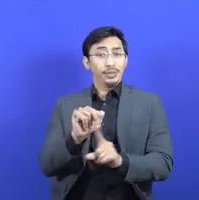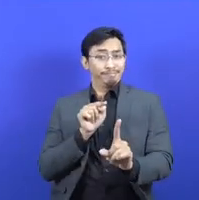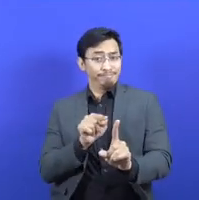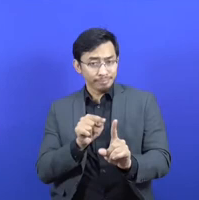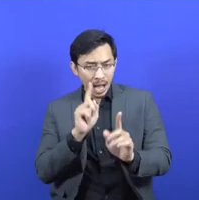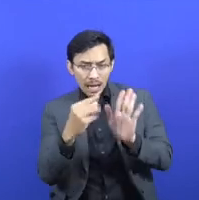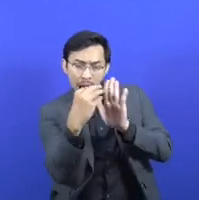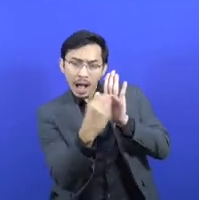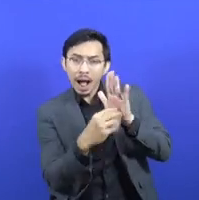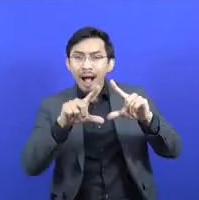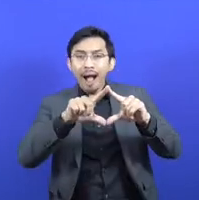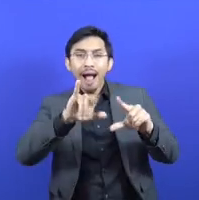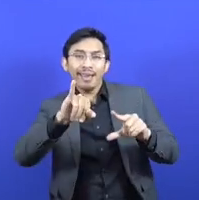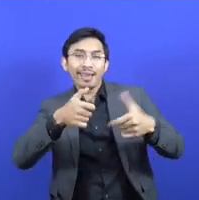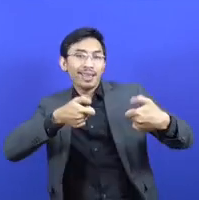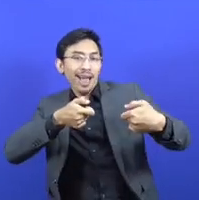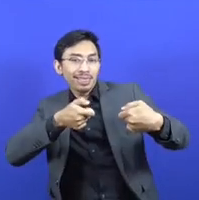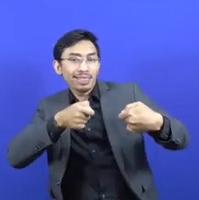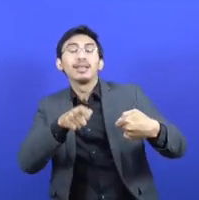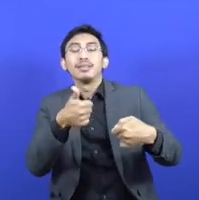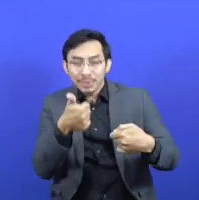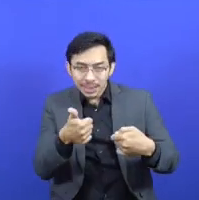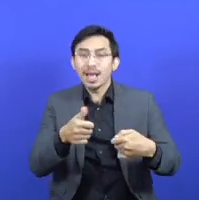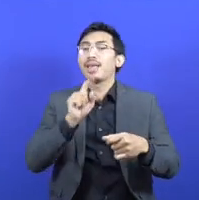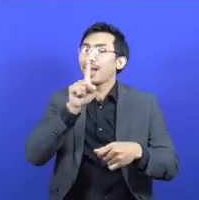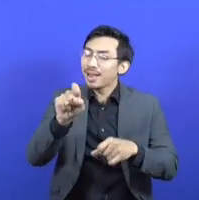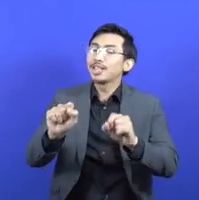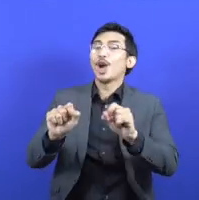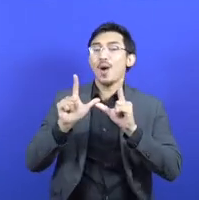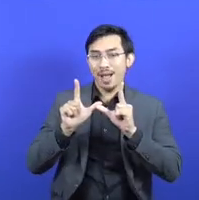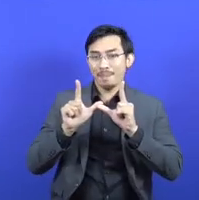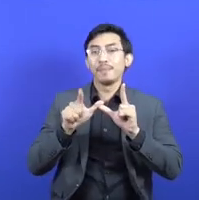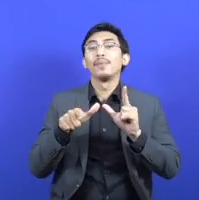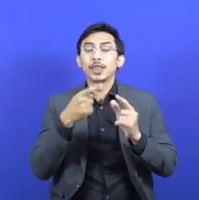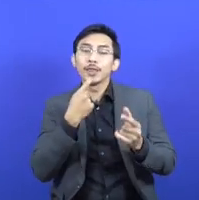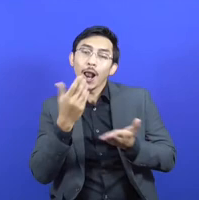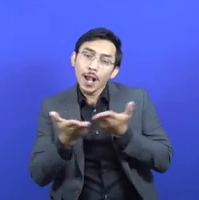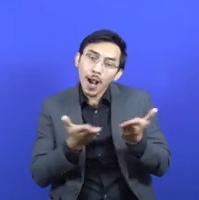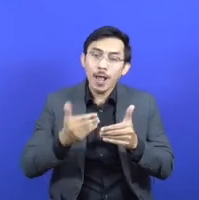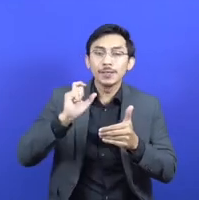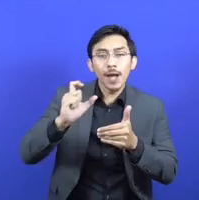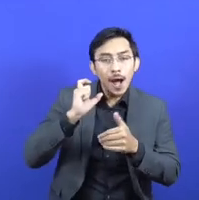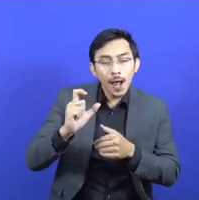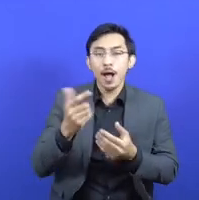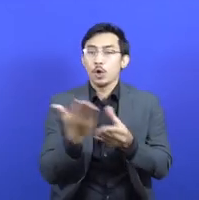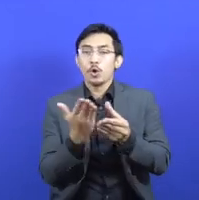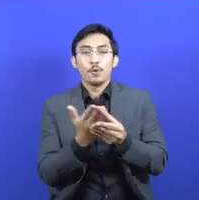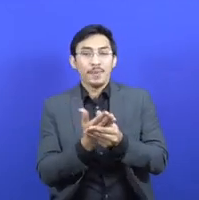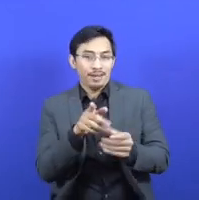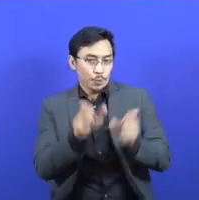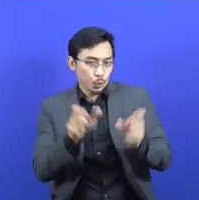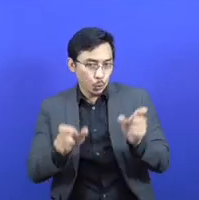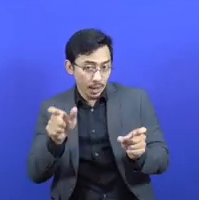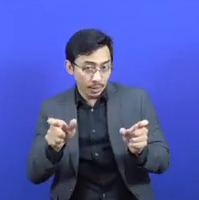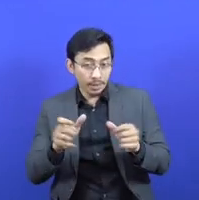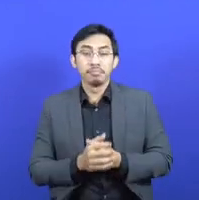aplikasi Akui ini, ada fitur bernama AI Chat yang bisa melayani tanya-jawab kamu mengenai layanan dan prosedur dokumen